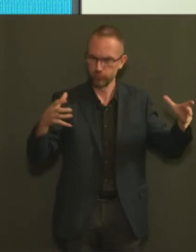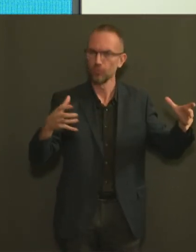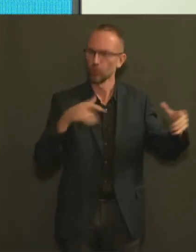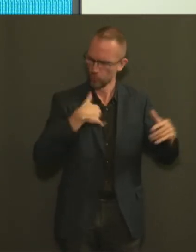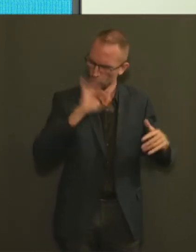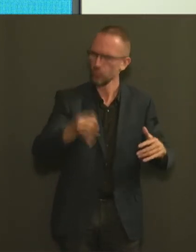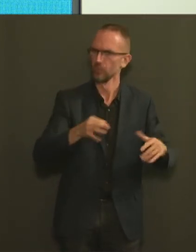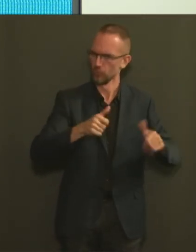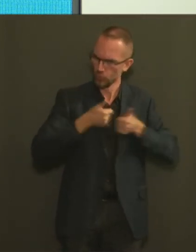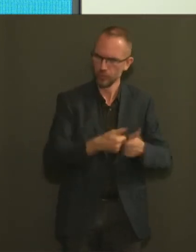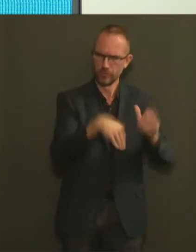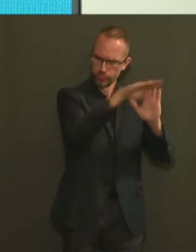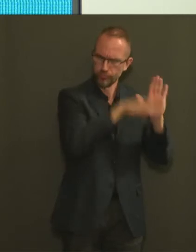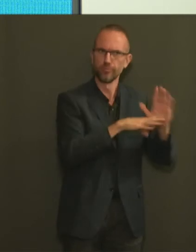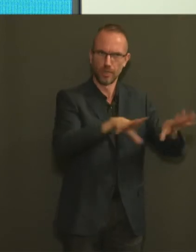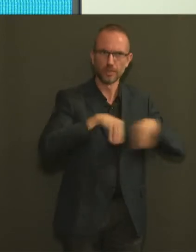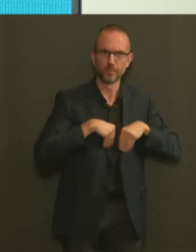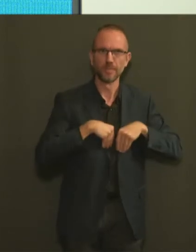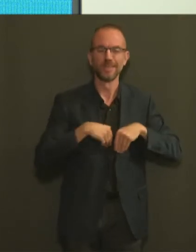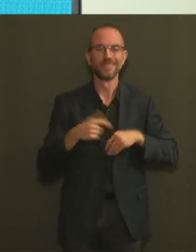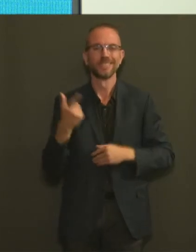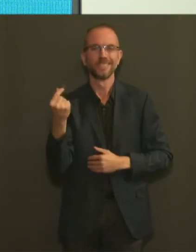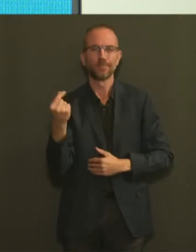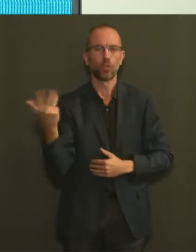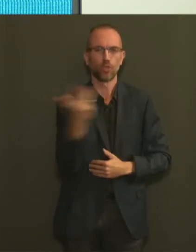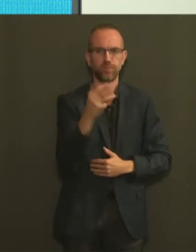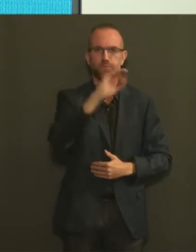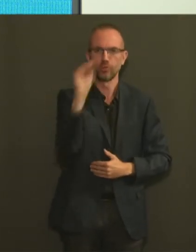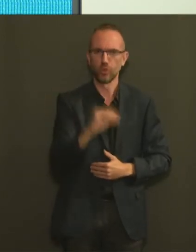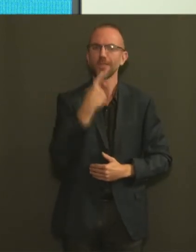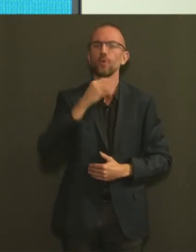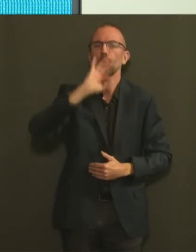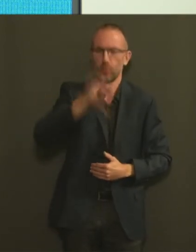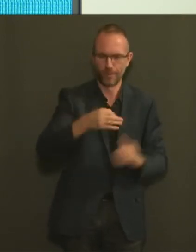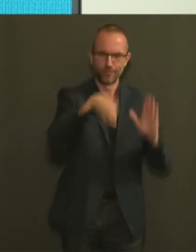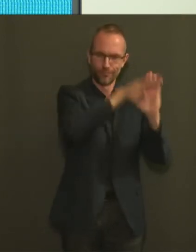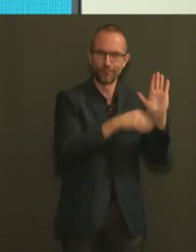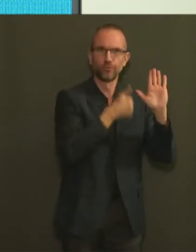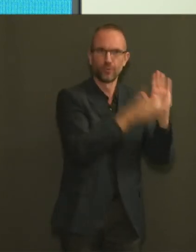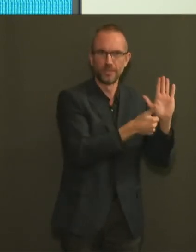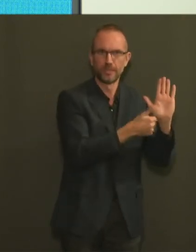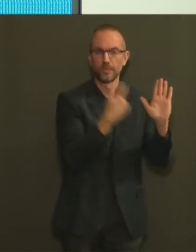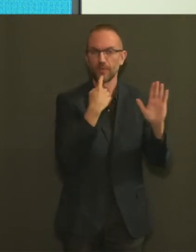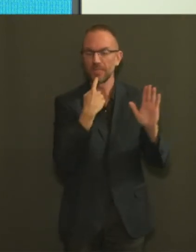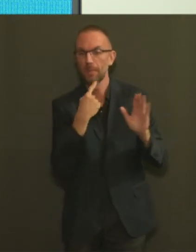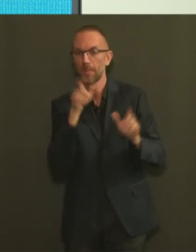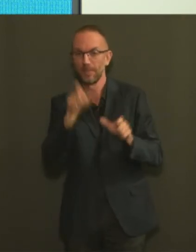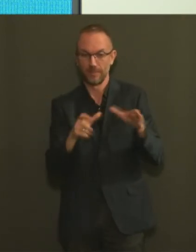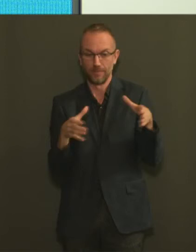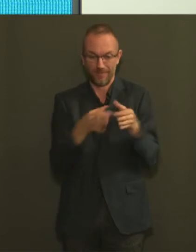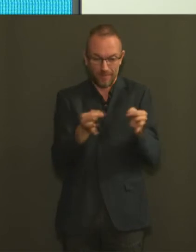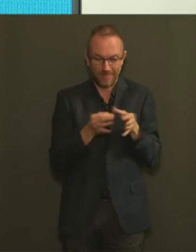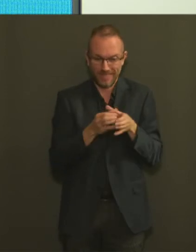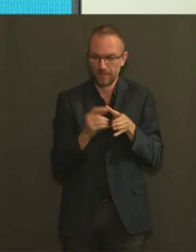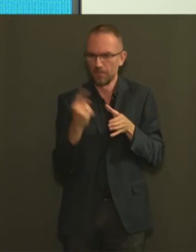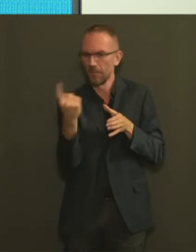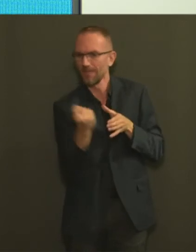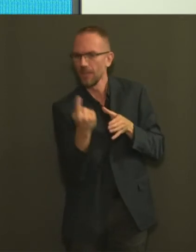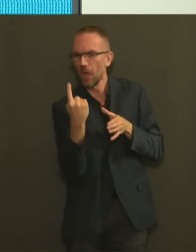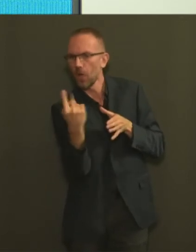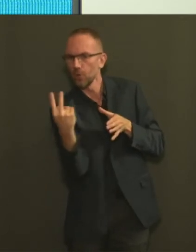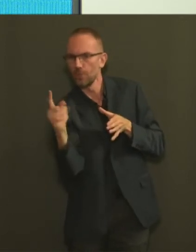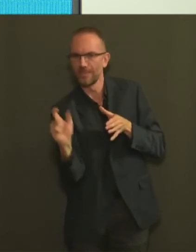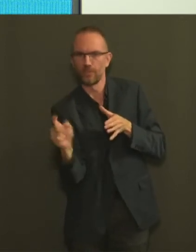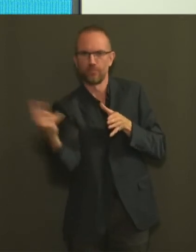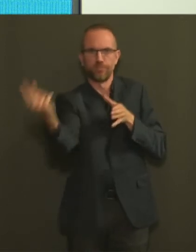déclare adhérer à la notion de 1 à 2 visiteurs de visiteurs vous le savez si une personne est